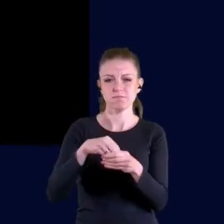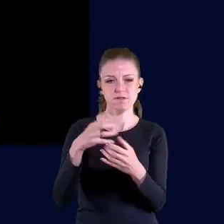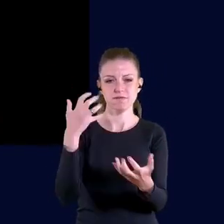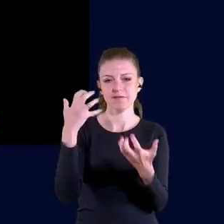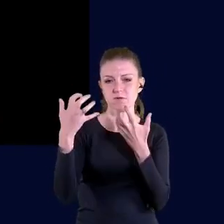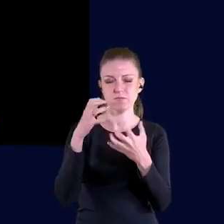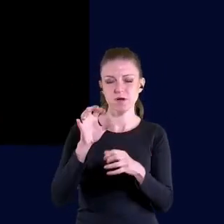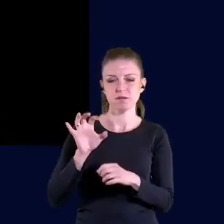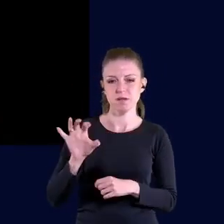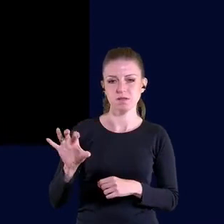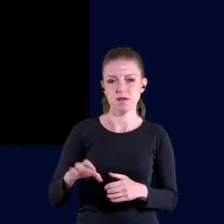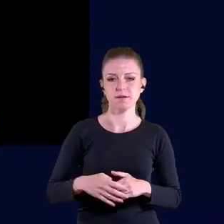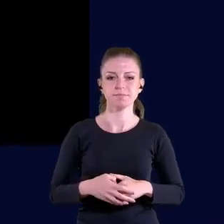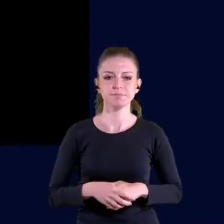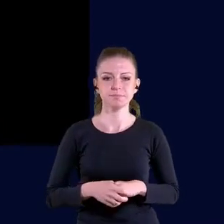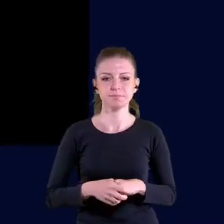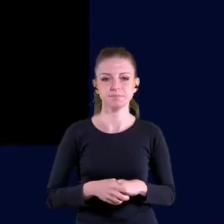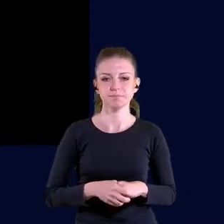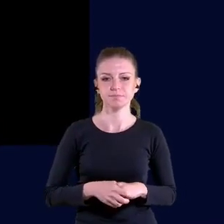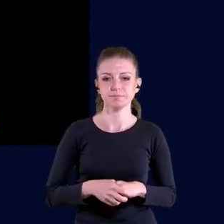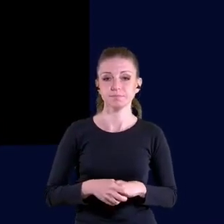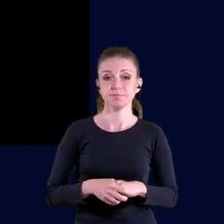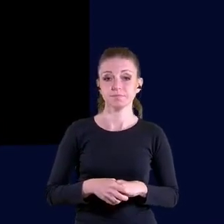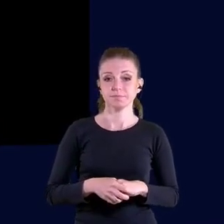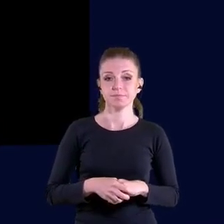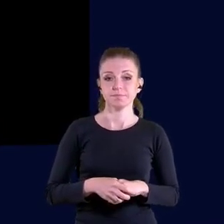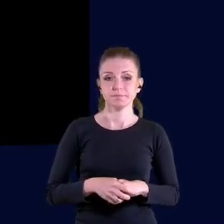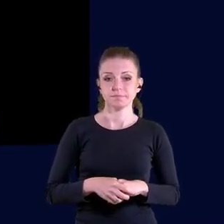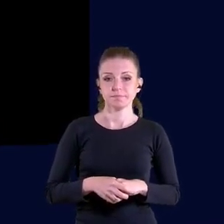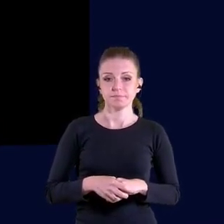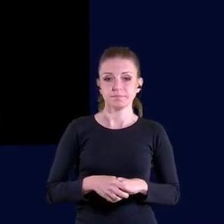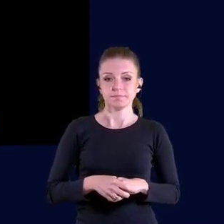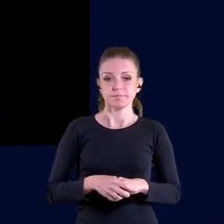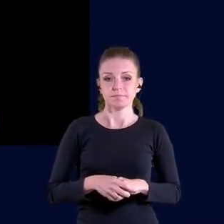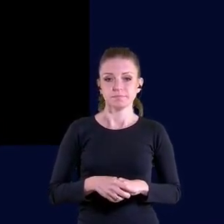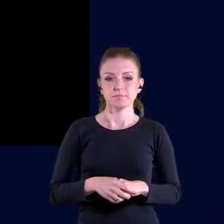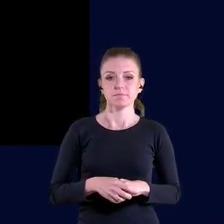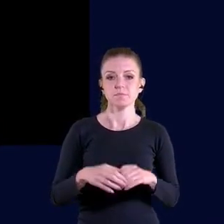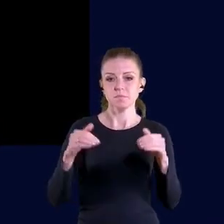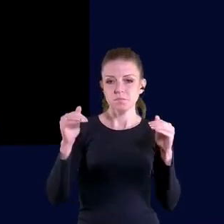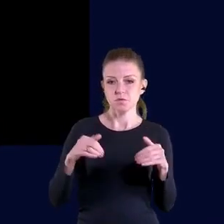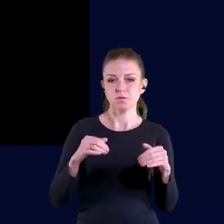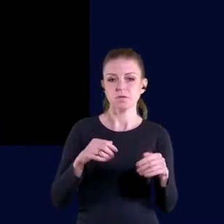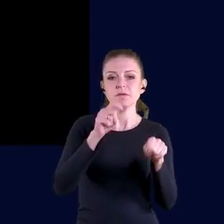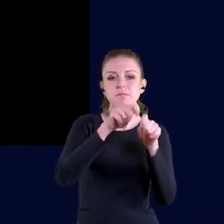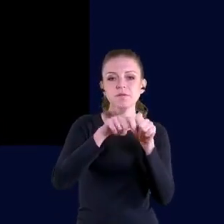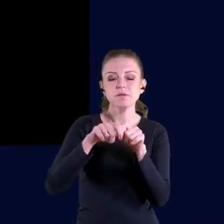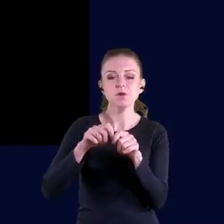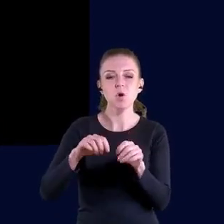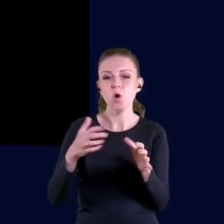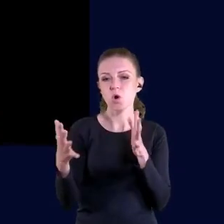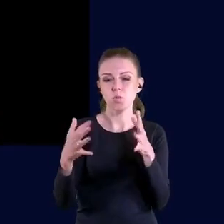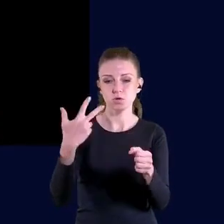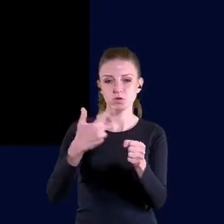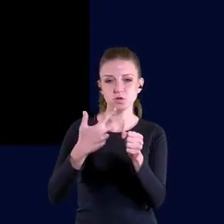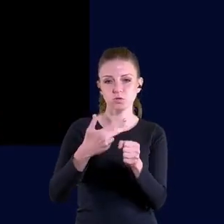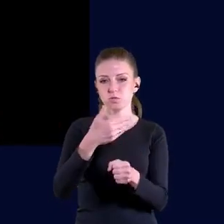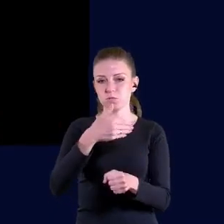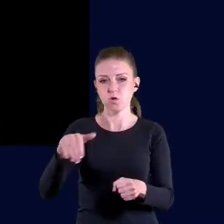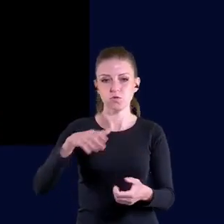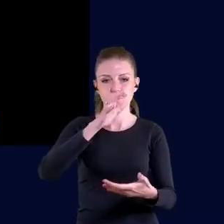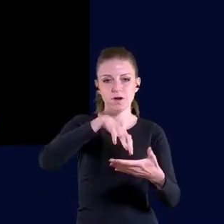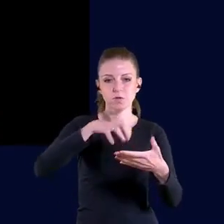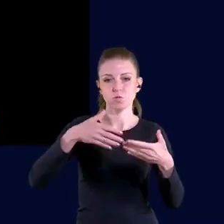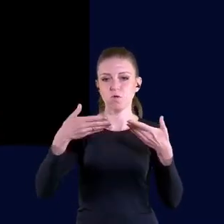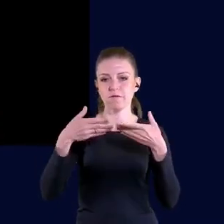w tej chwili antheil jest w stanie zidentyfikować jako 30 milionów artykułów otwartych co jest